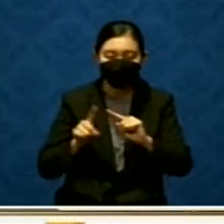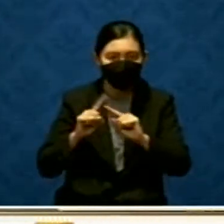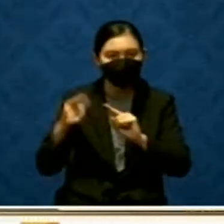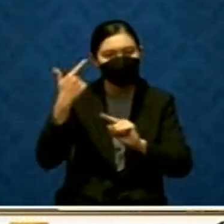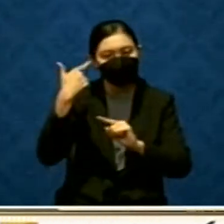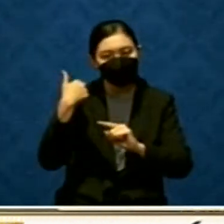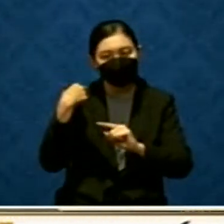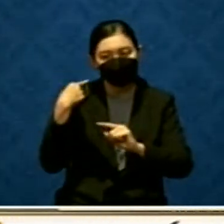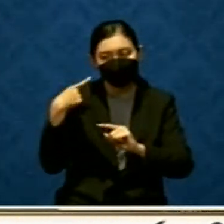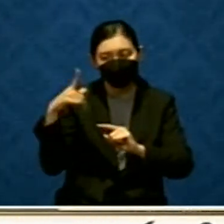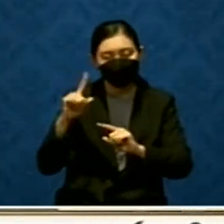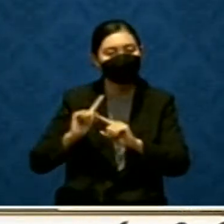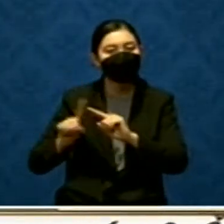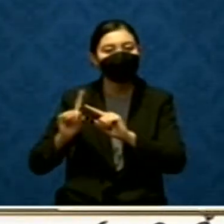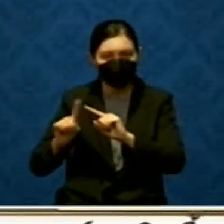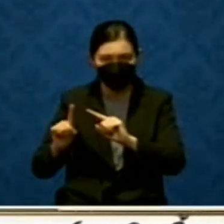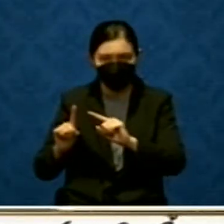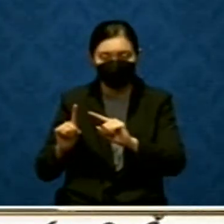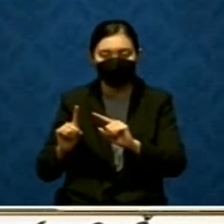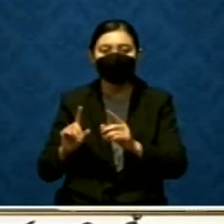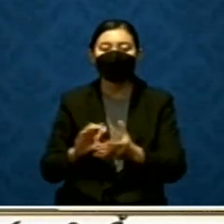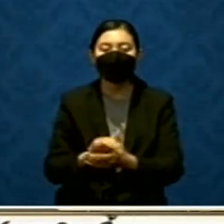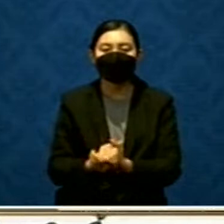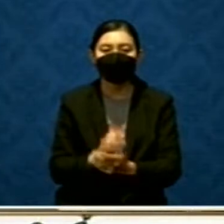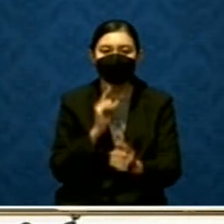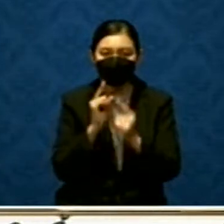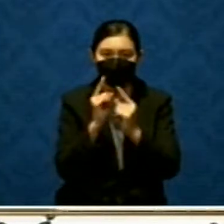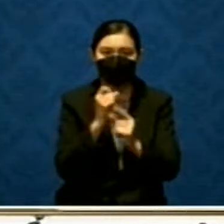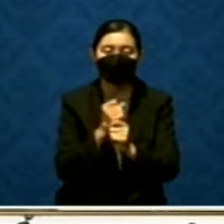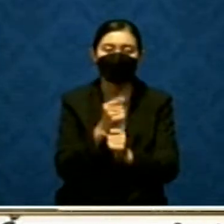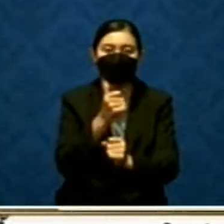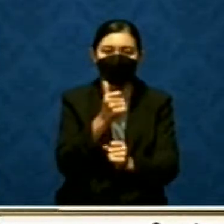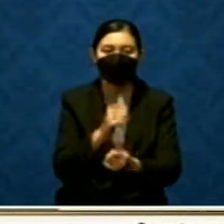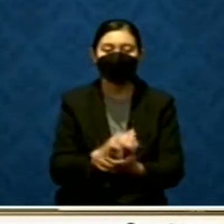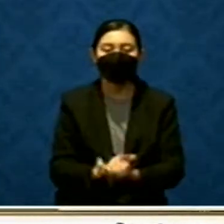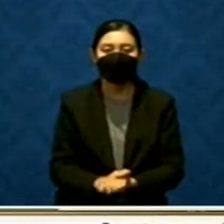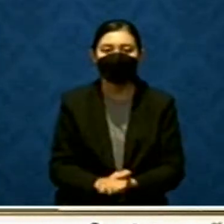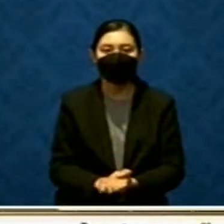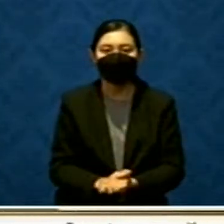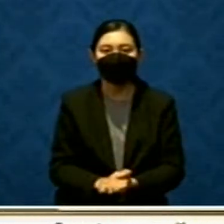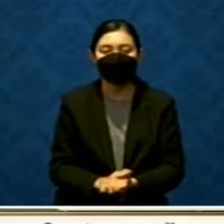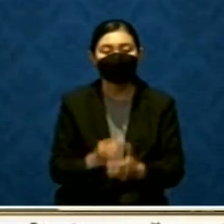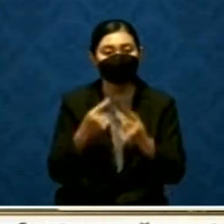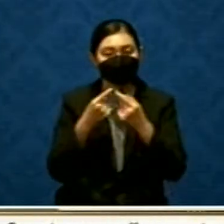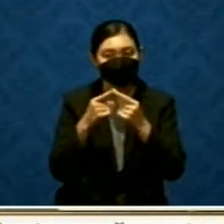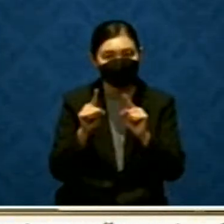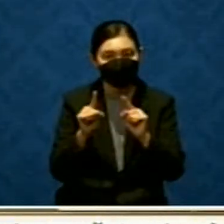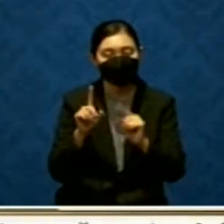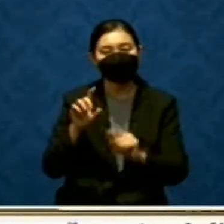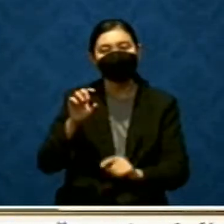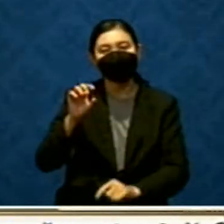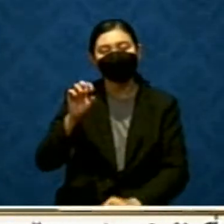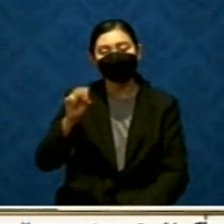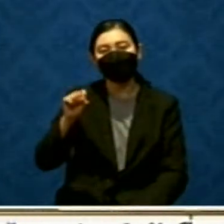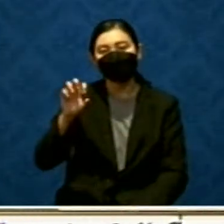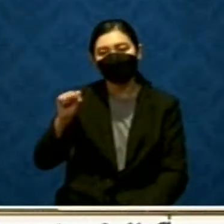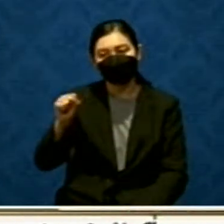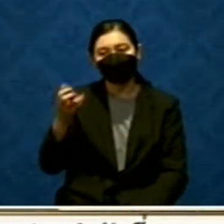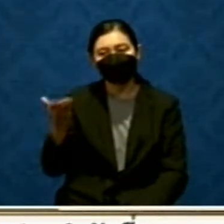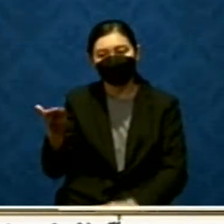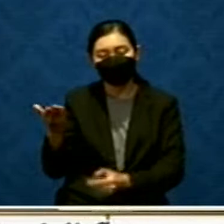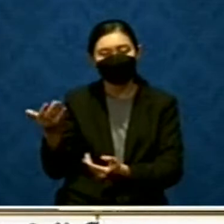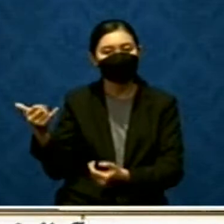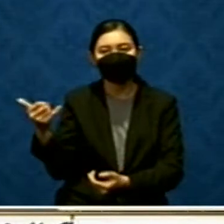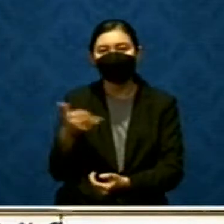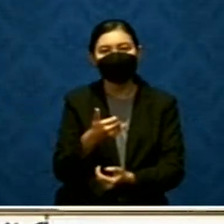ะครับในเรื่อง MRMAP นะครับซึ่งที่ผ่านมาเนี่ยท่านก็ยังไม่เคยไปสักครั้งนะครับอันนี้ก็อยากจะเชิญท่านอีกครั้